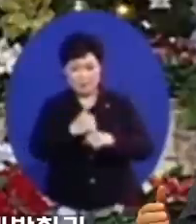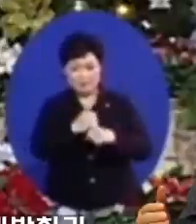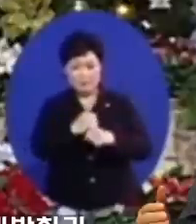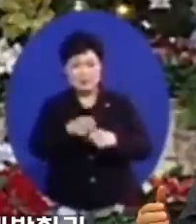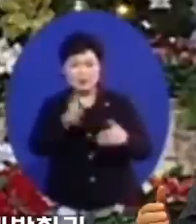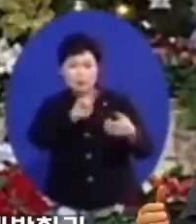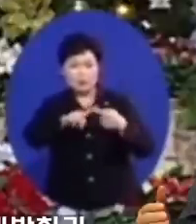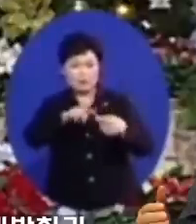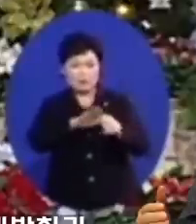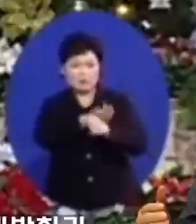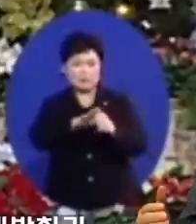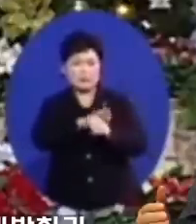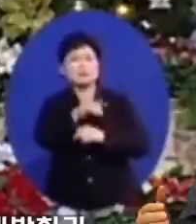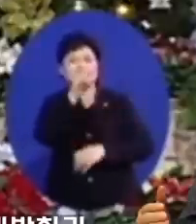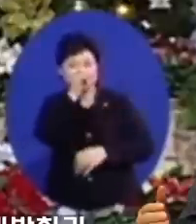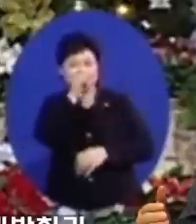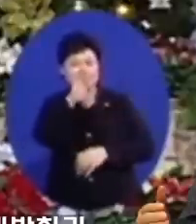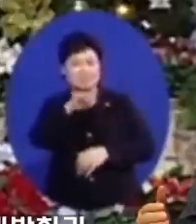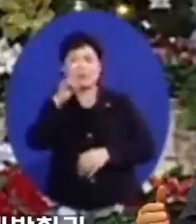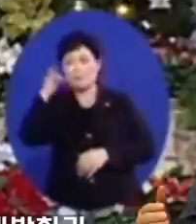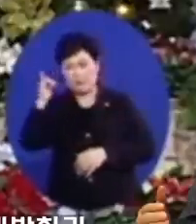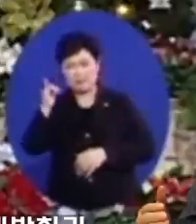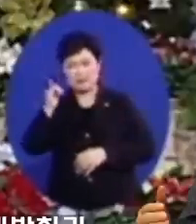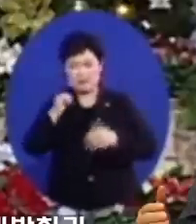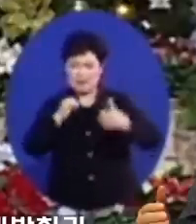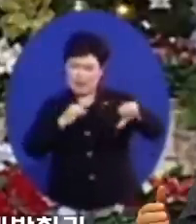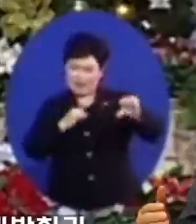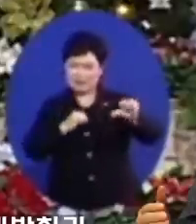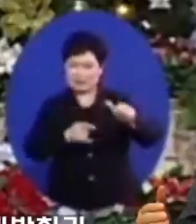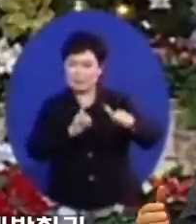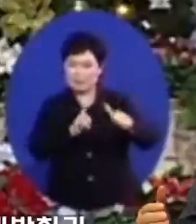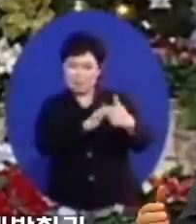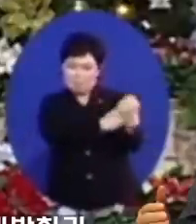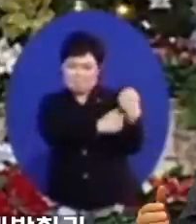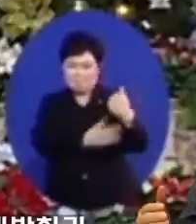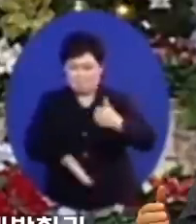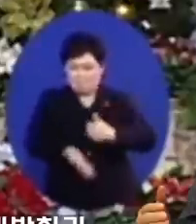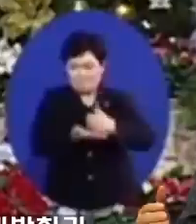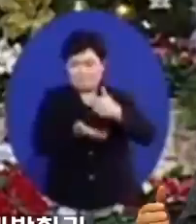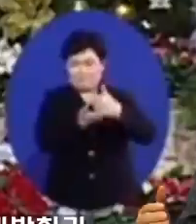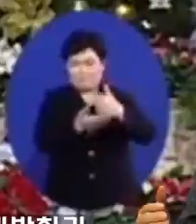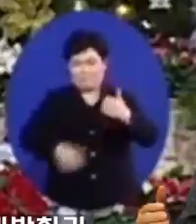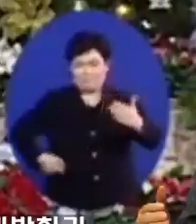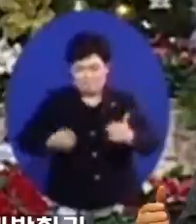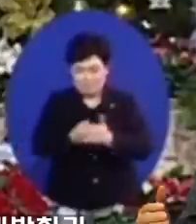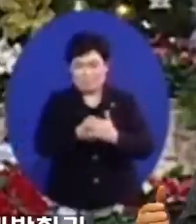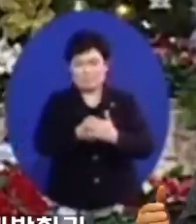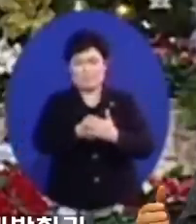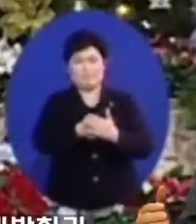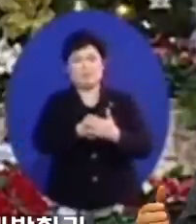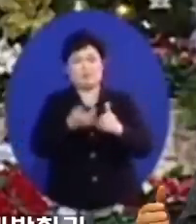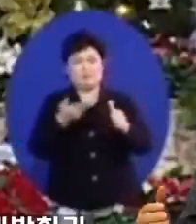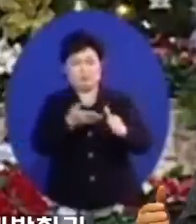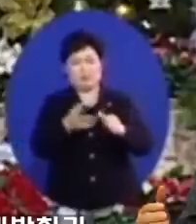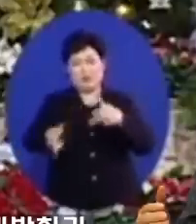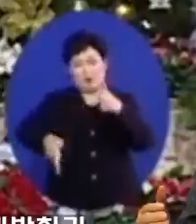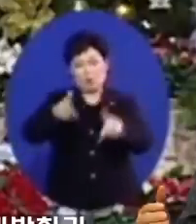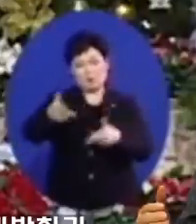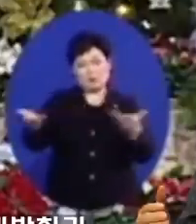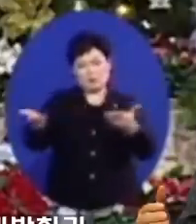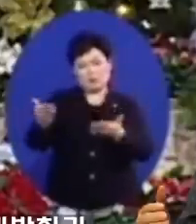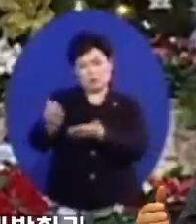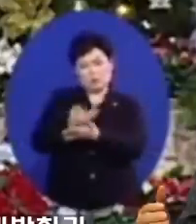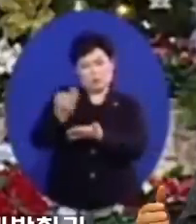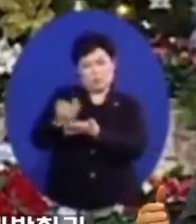가난한 집안에도 불구하고 카루소에게 격려를 해주고 배울 수 있는 자신감을 넣어주었습니다. 그는 공장에서 일을 하며 돈을